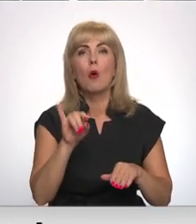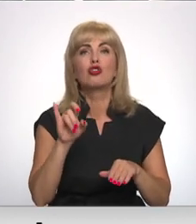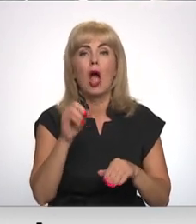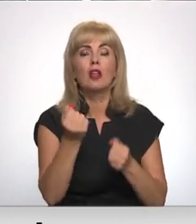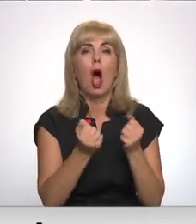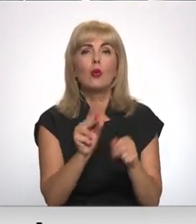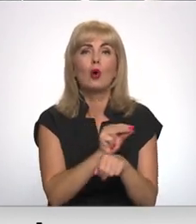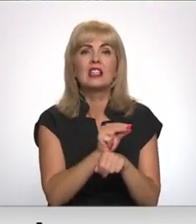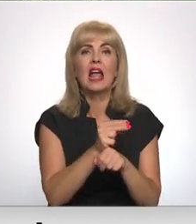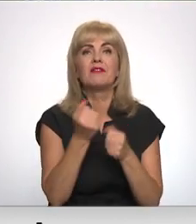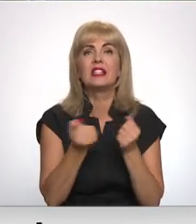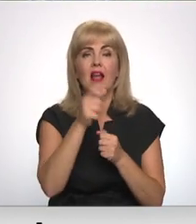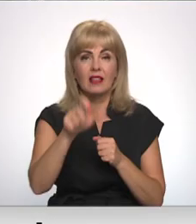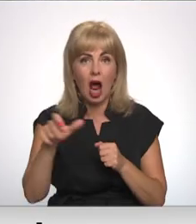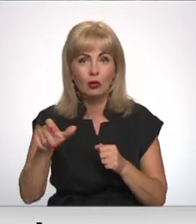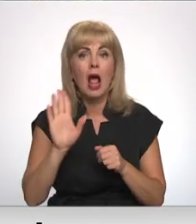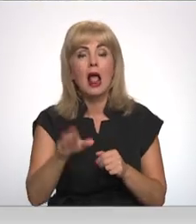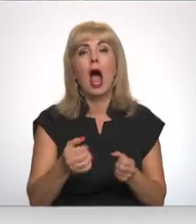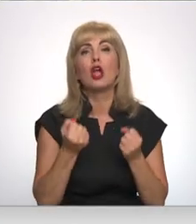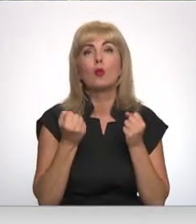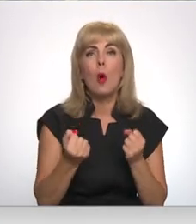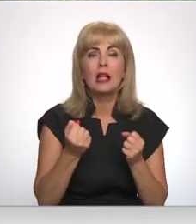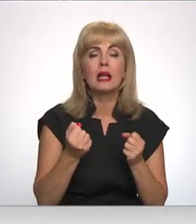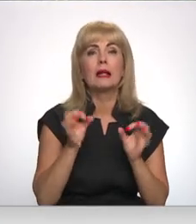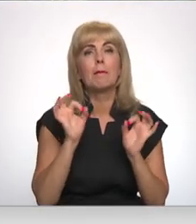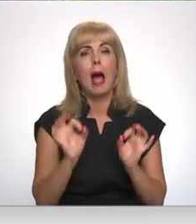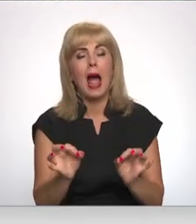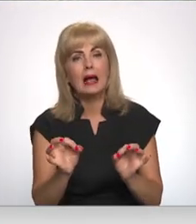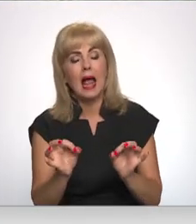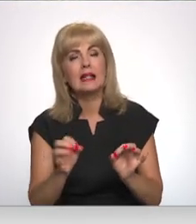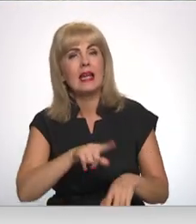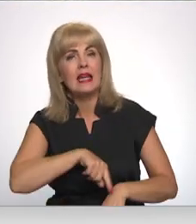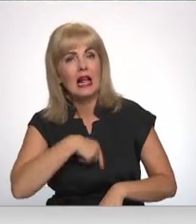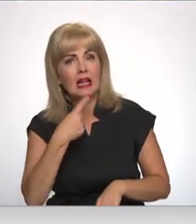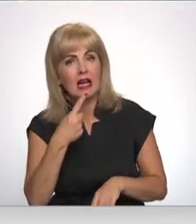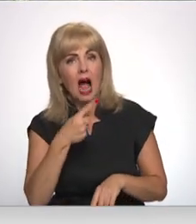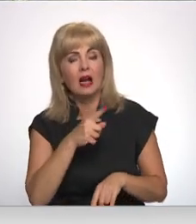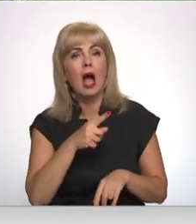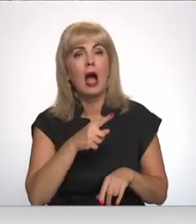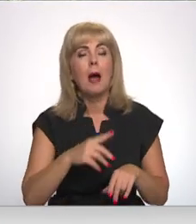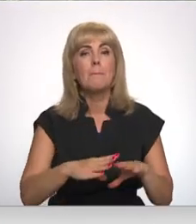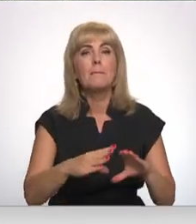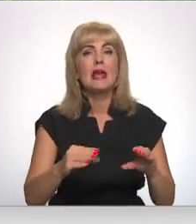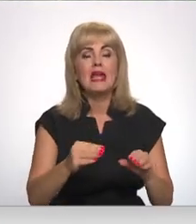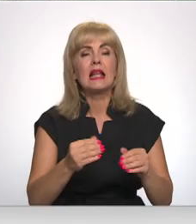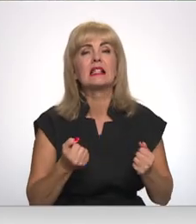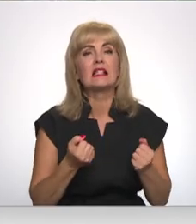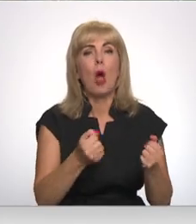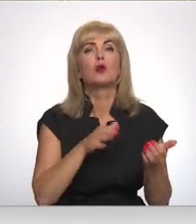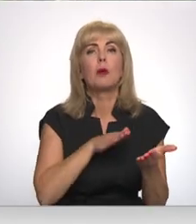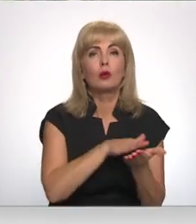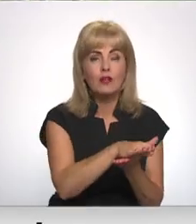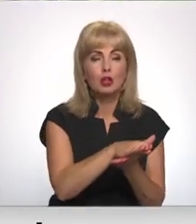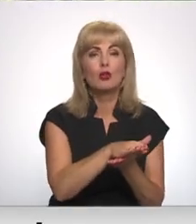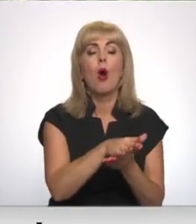to minūtu, lai viņi noturētos noderīgā pozīcijā ilgāk, lai viņi neuzbrauktu uz tās mīnas un lai viņi tiešām